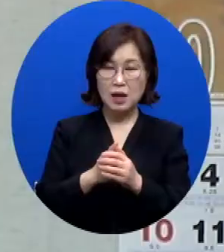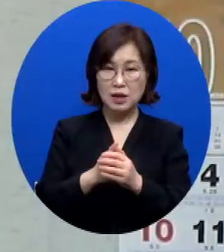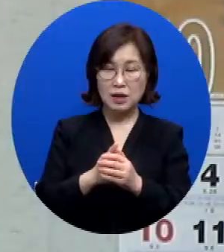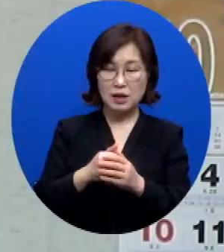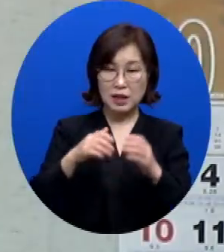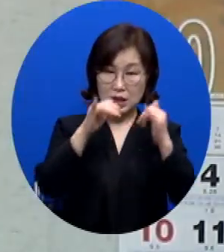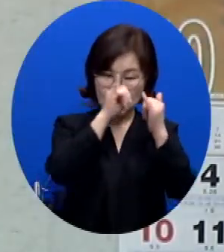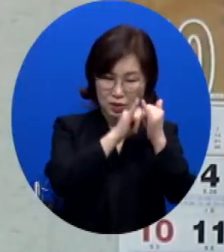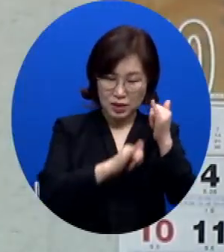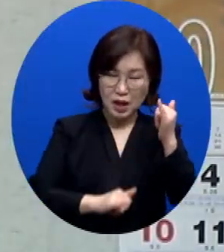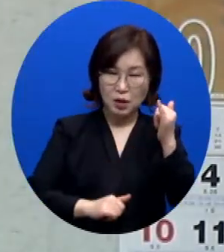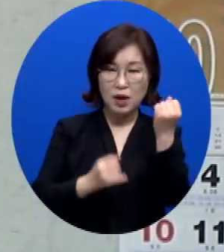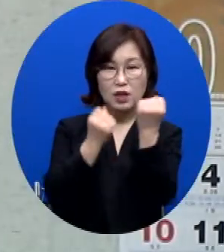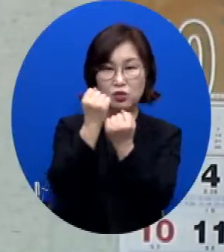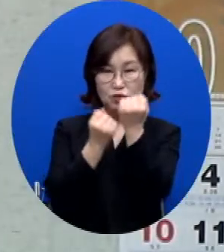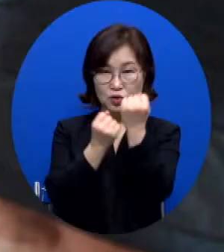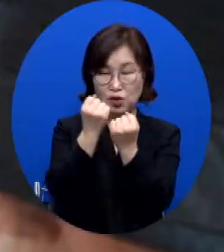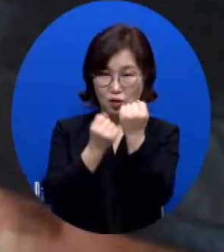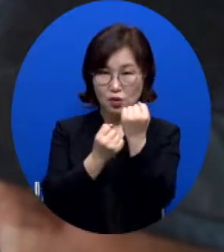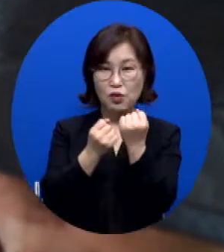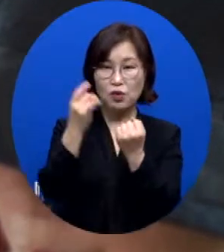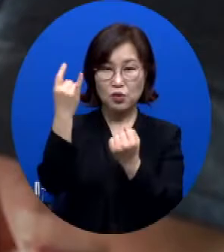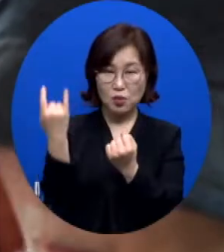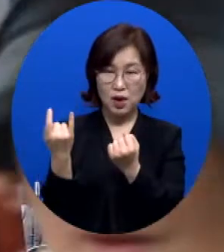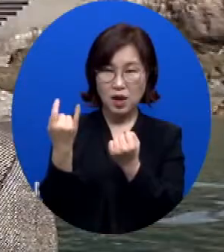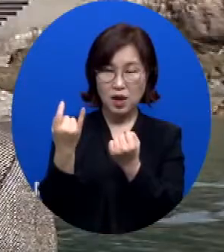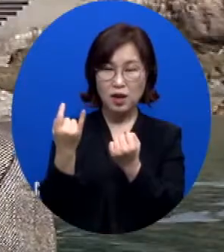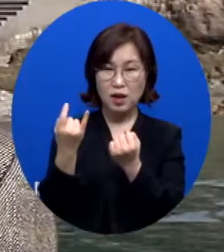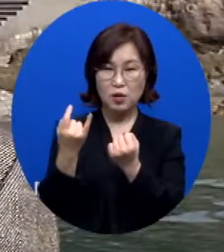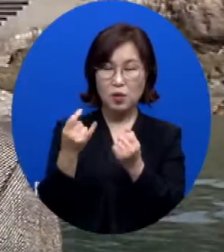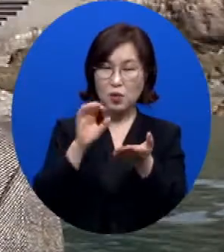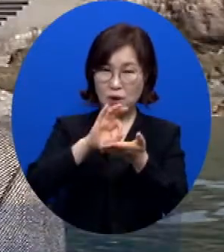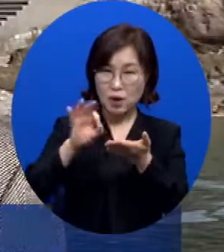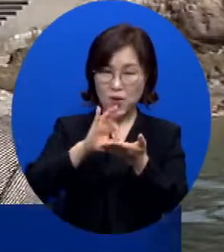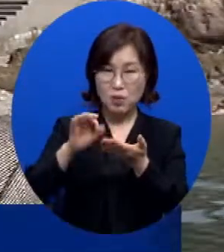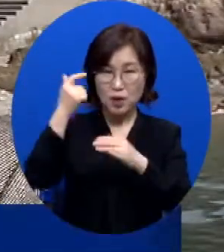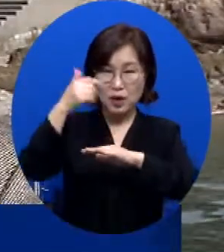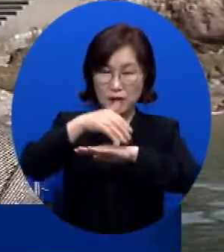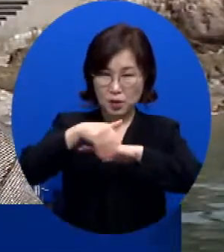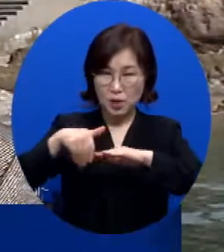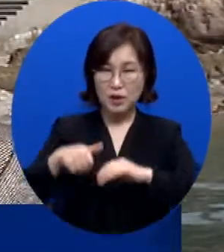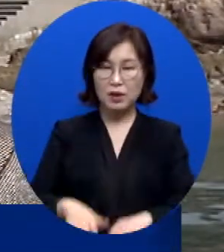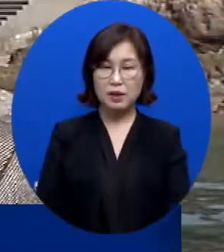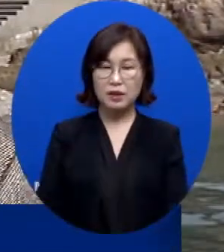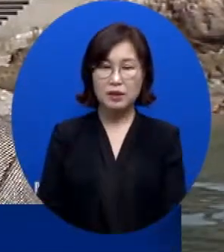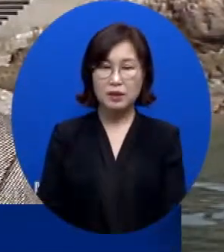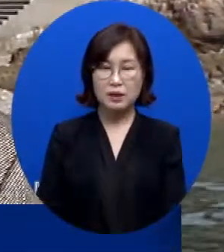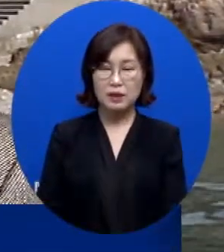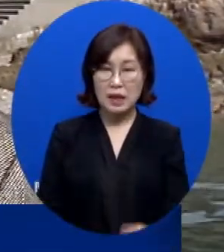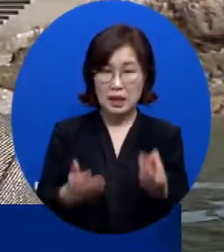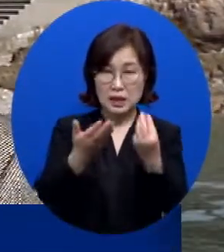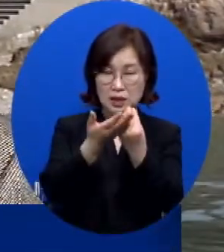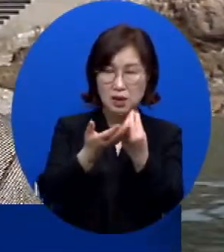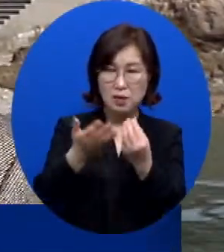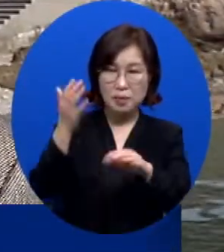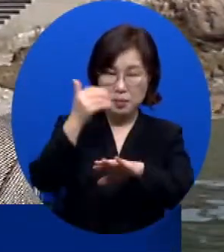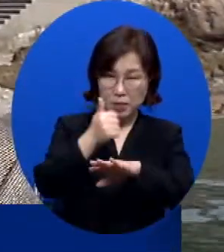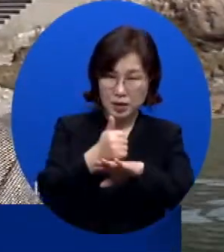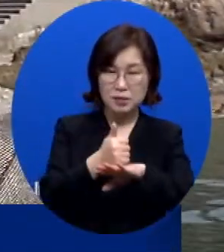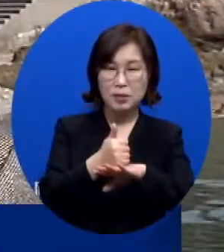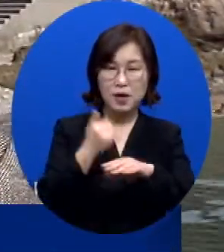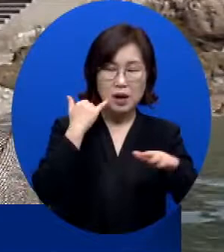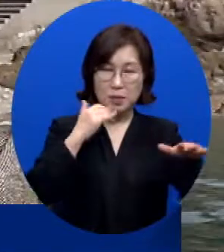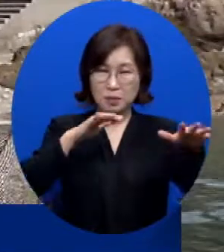역사관과 수련의 장소로 활용될 예정입니다. 오지, 뭐 섬끝, 경랑이라는